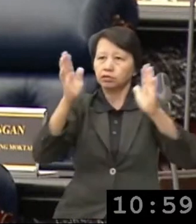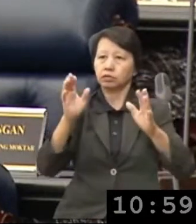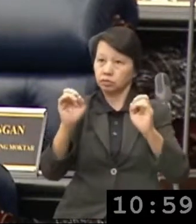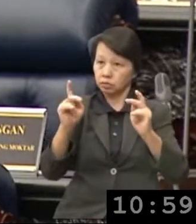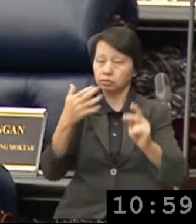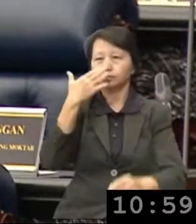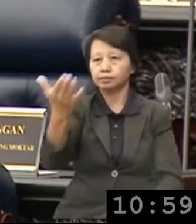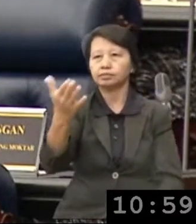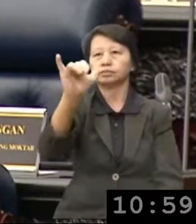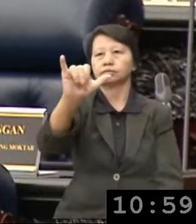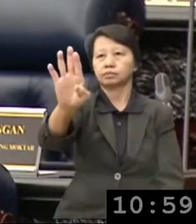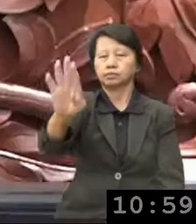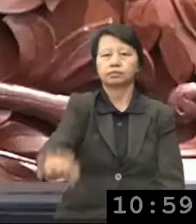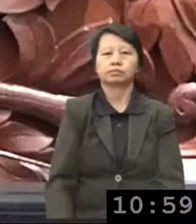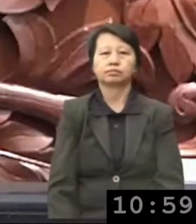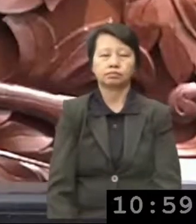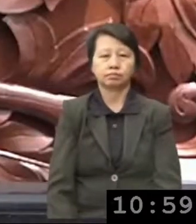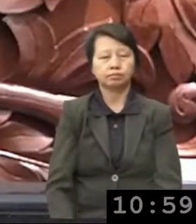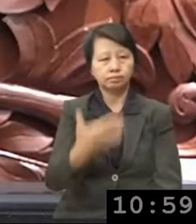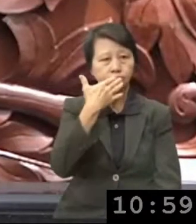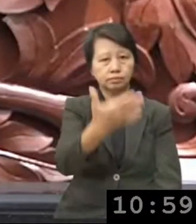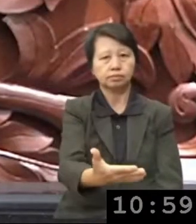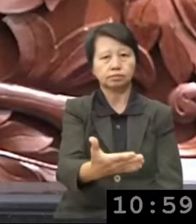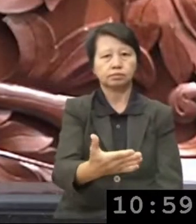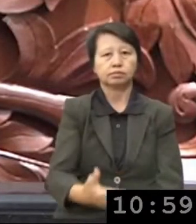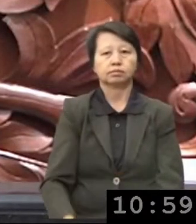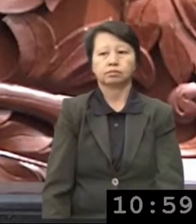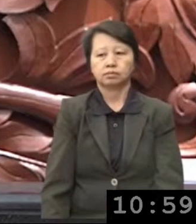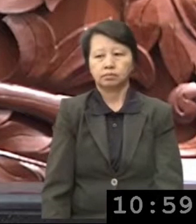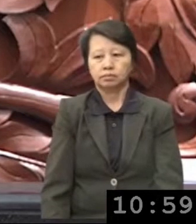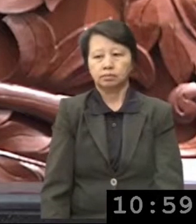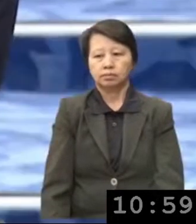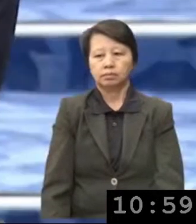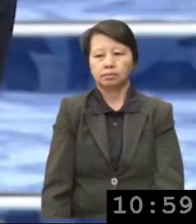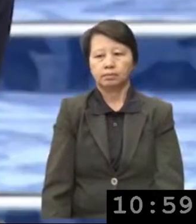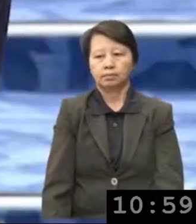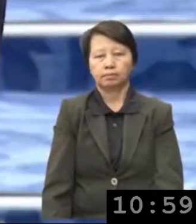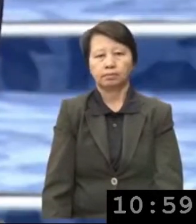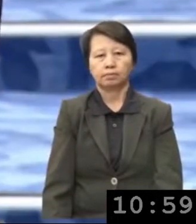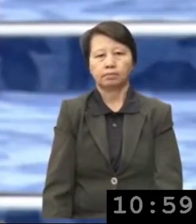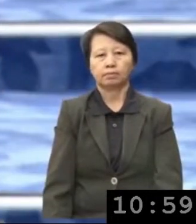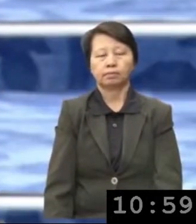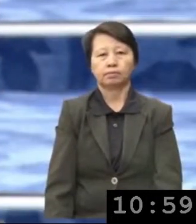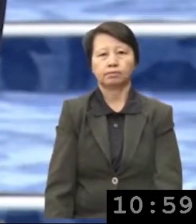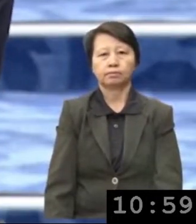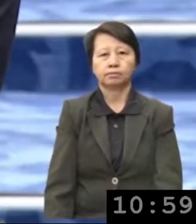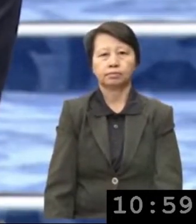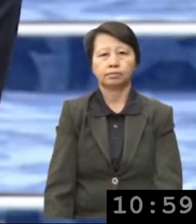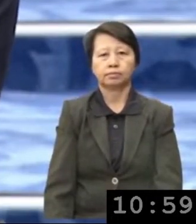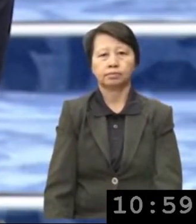yang berhormat Tan Sri Terima Kasih Sahabat saya dari Tanjung Piai wargaemas ni Tan Sri